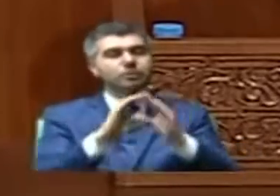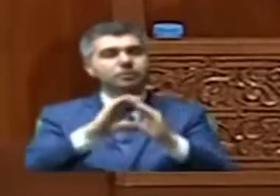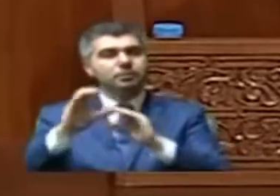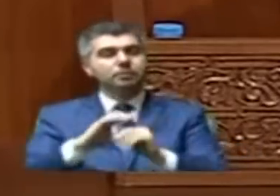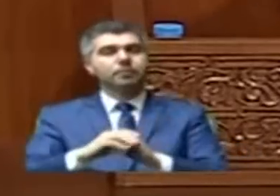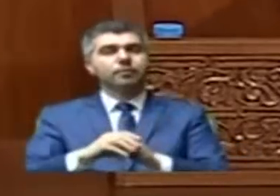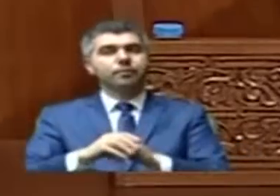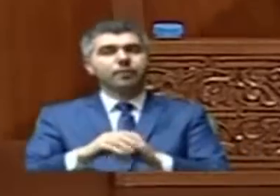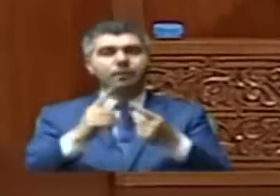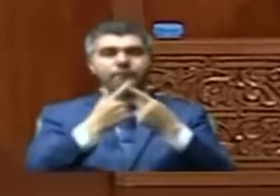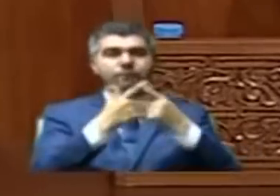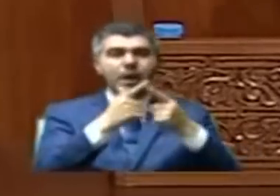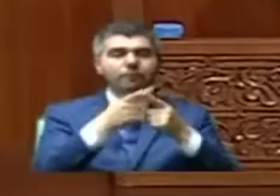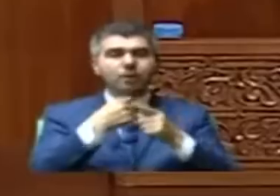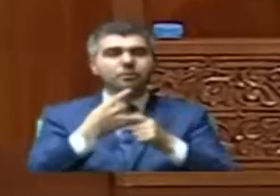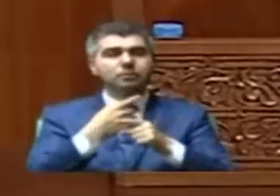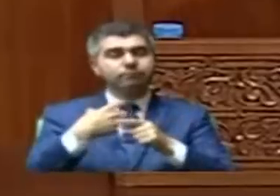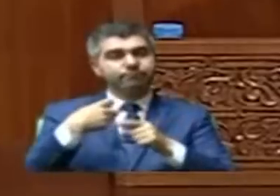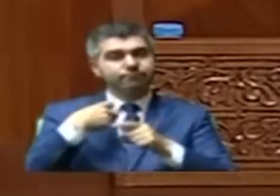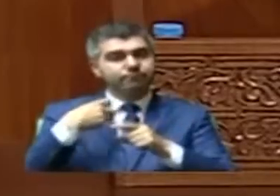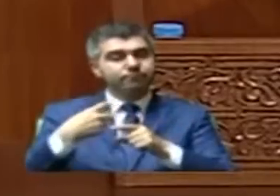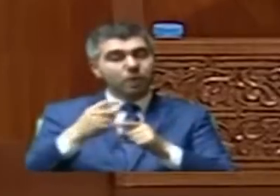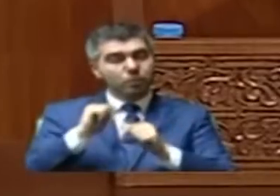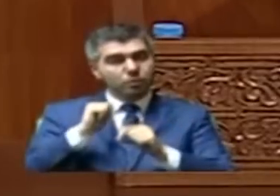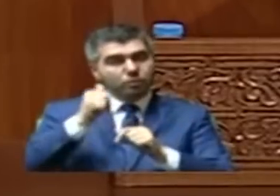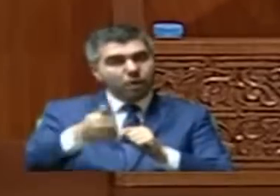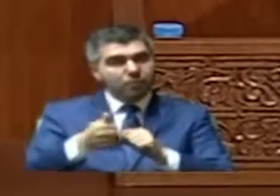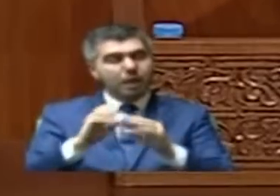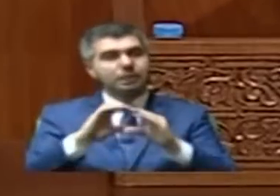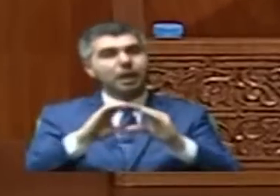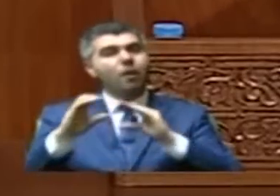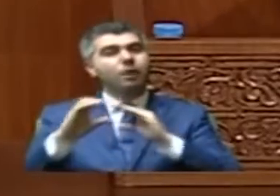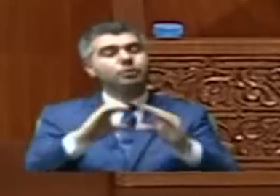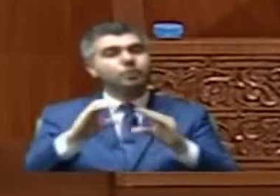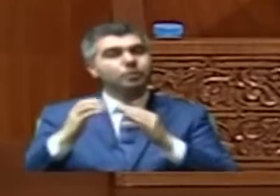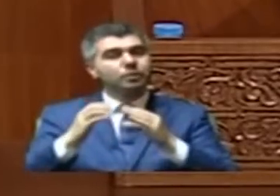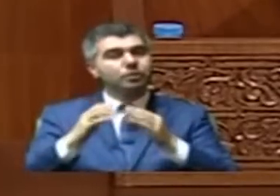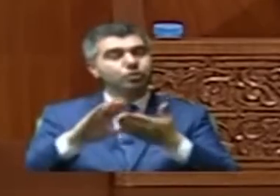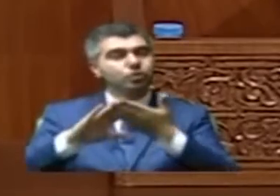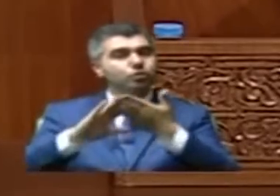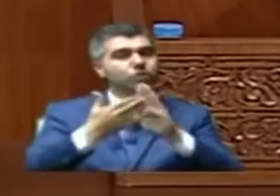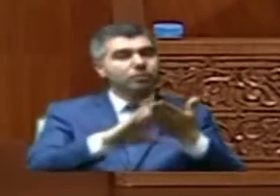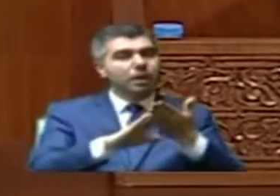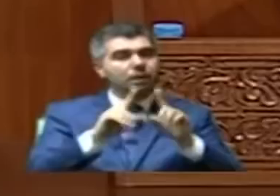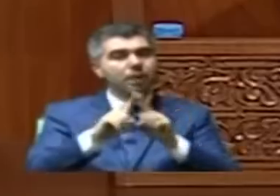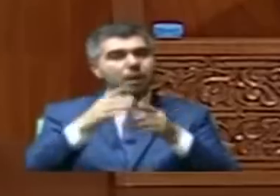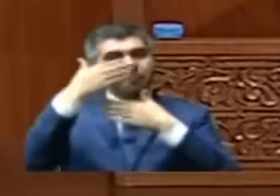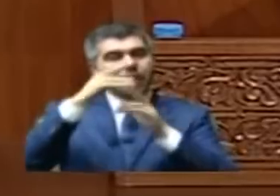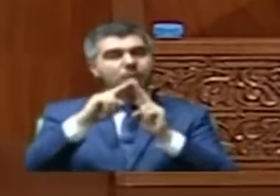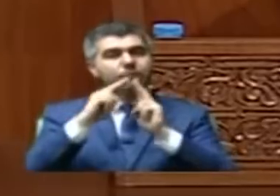من اللقاءات مع المستثمرين، وغدا هناك لقاء تواصلي مع جمعيات مغاربة العالم،